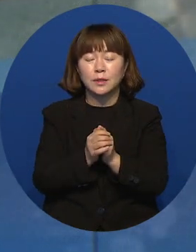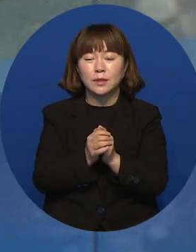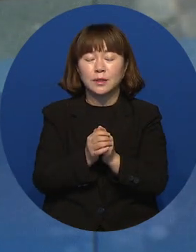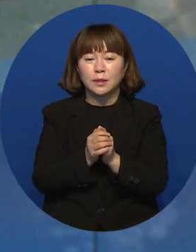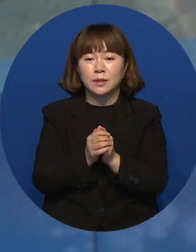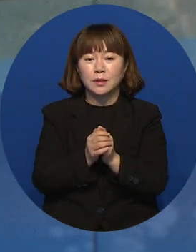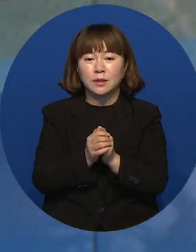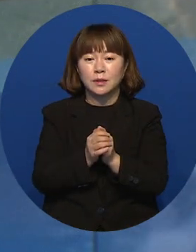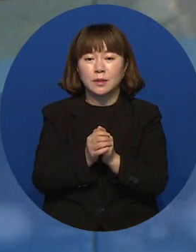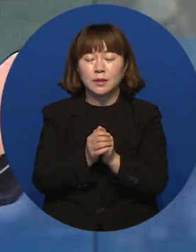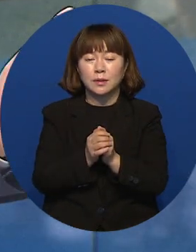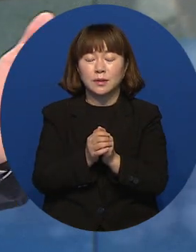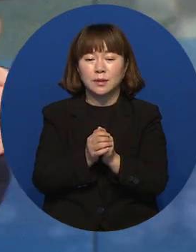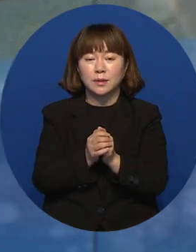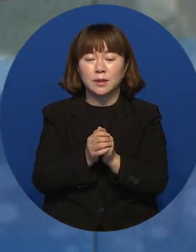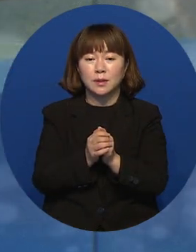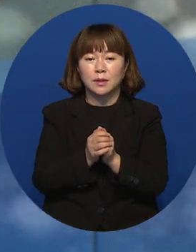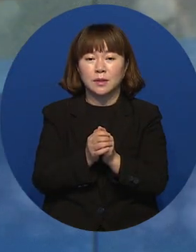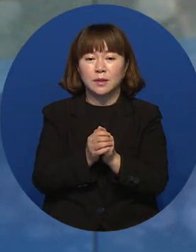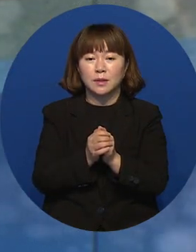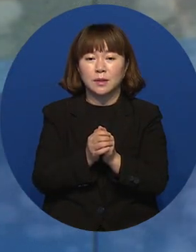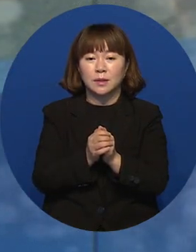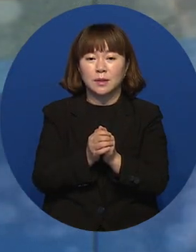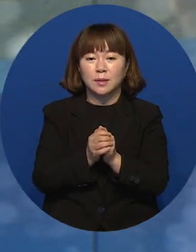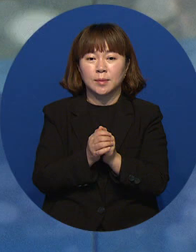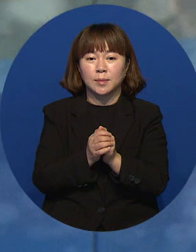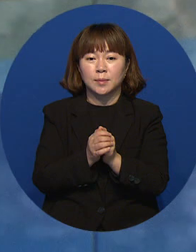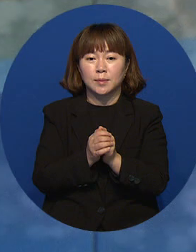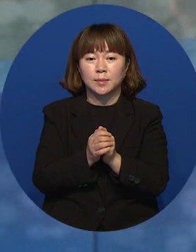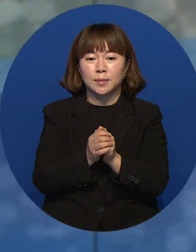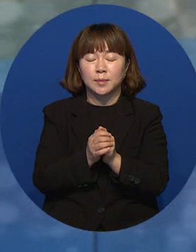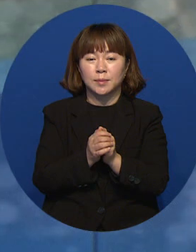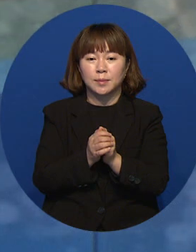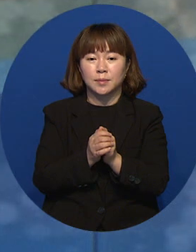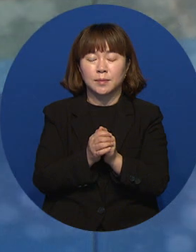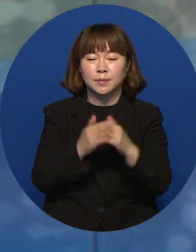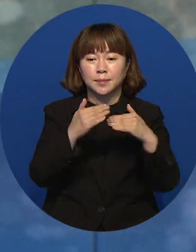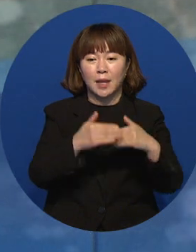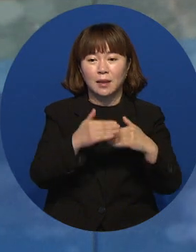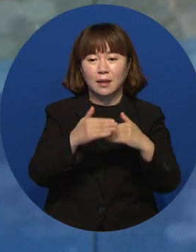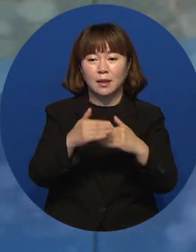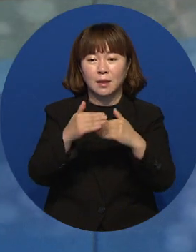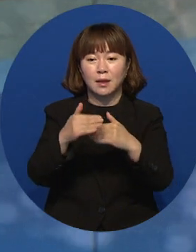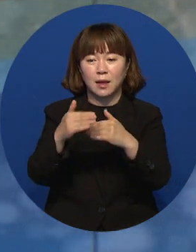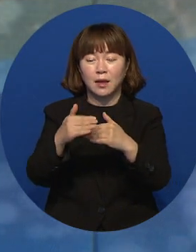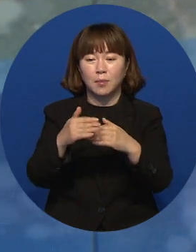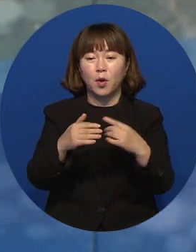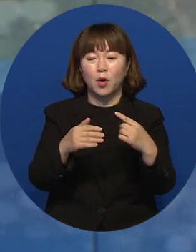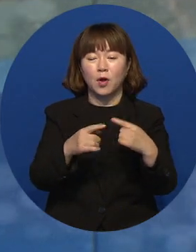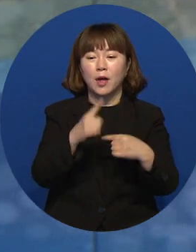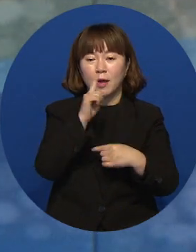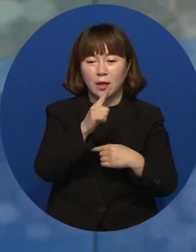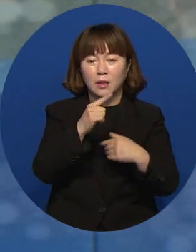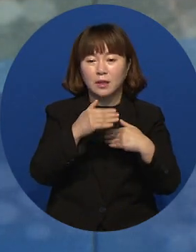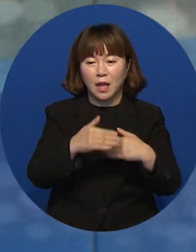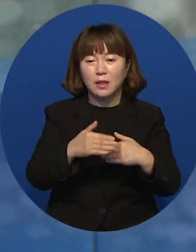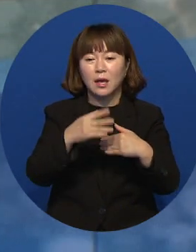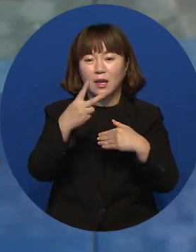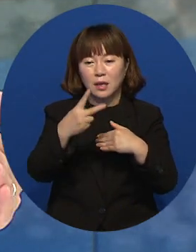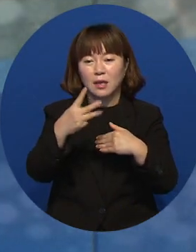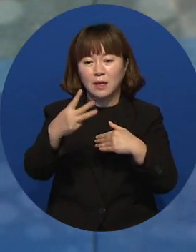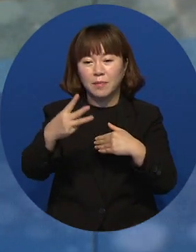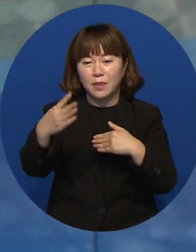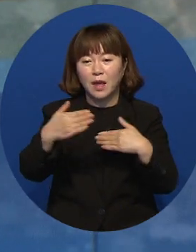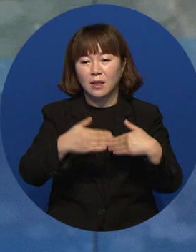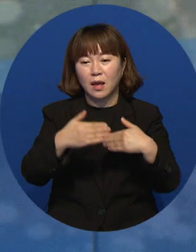시청자분들께 사이 쉽게 구장인 그 그 단계를 잡아서 일단 게 2단계 3단계로 이렇게 편하겠다 고